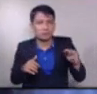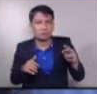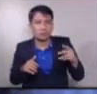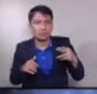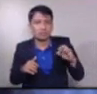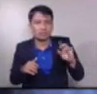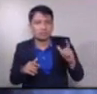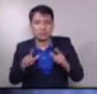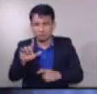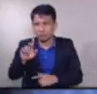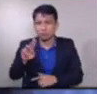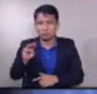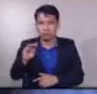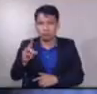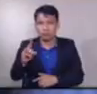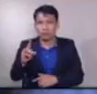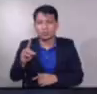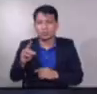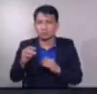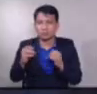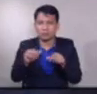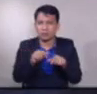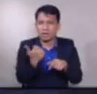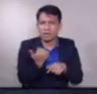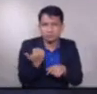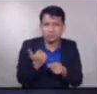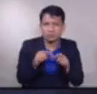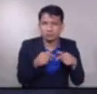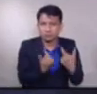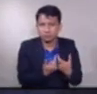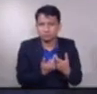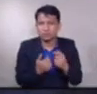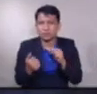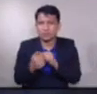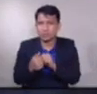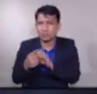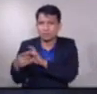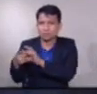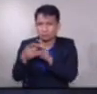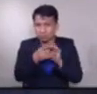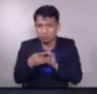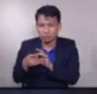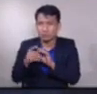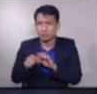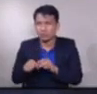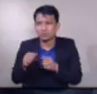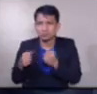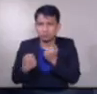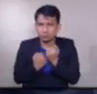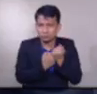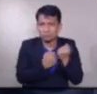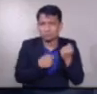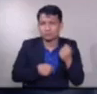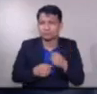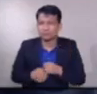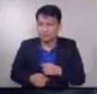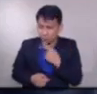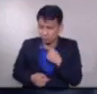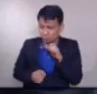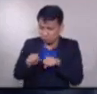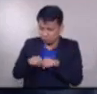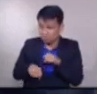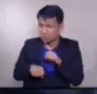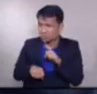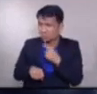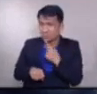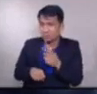we also have Lumad Apu. We have other groups that are in coalition with us. Okay, so do I take it to mean na binibenta mo